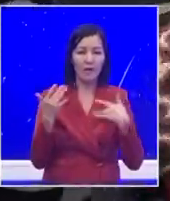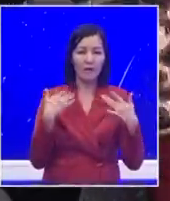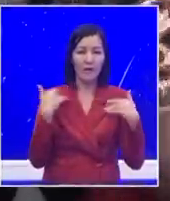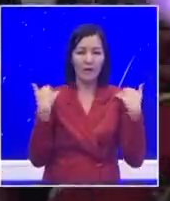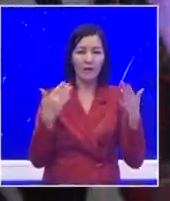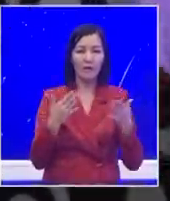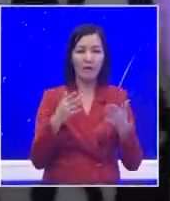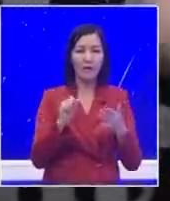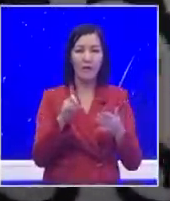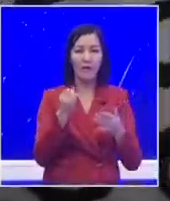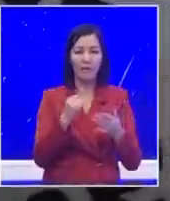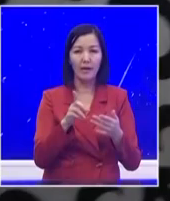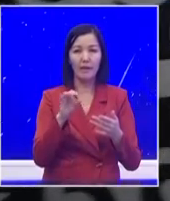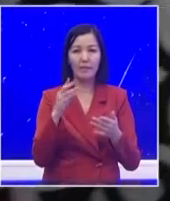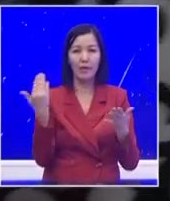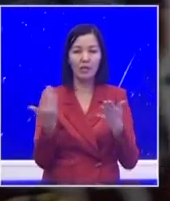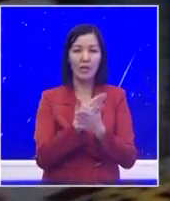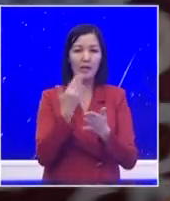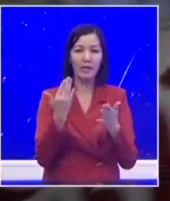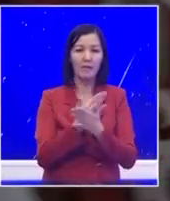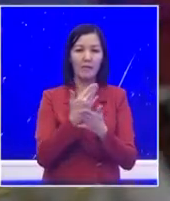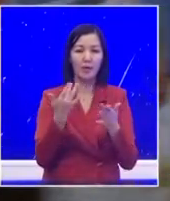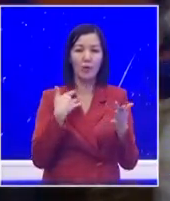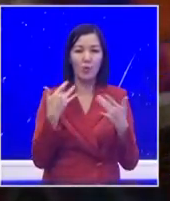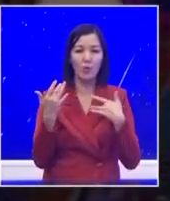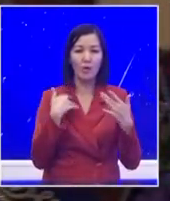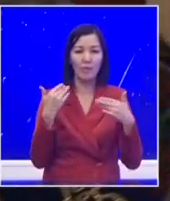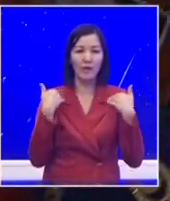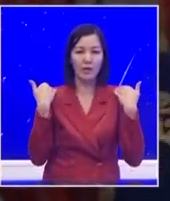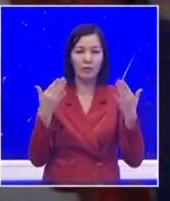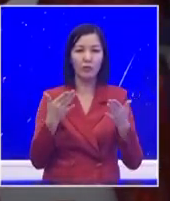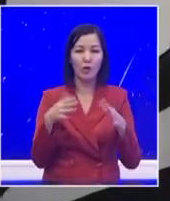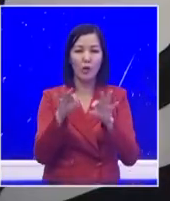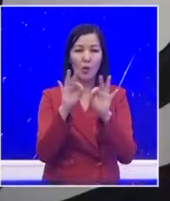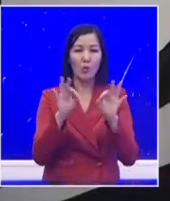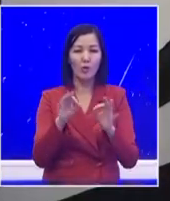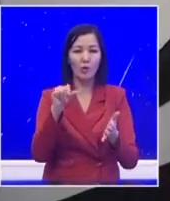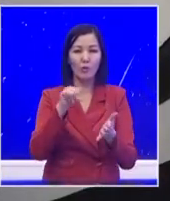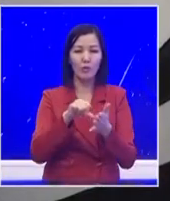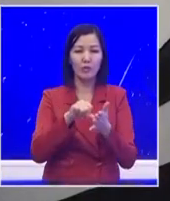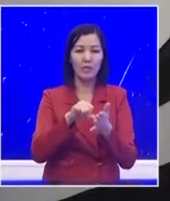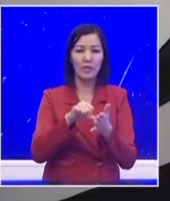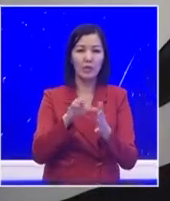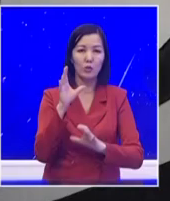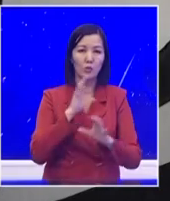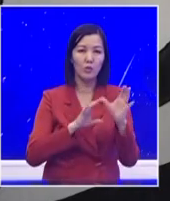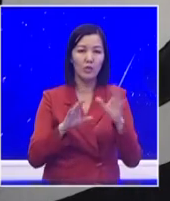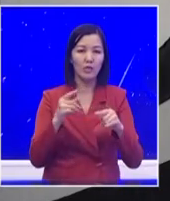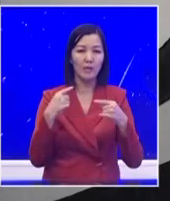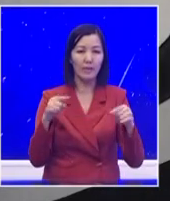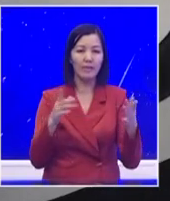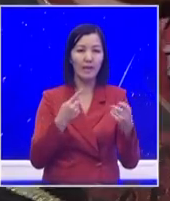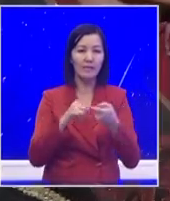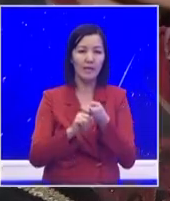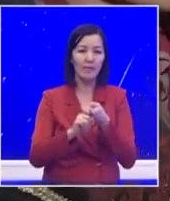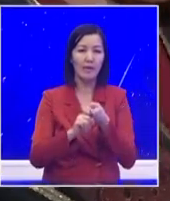Бегеш шешен арасындағы мәйекті әңгіме өрбіген тұсын қойылым арқылы ұсынды. Мұндағы өнер көрсеткен студенттердің мамандығы өзге саламен байланысты болса